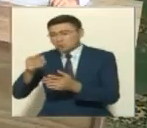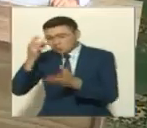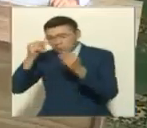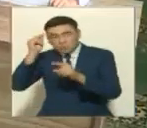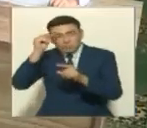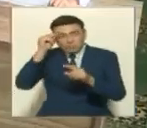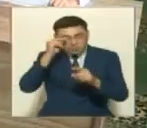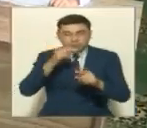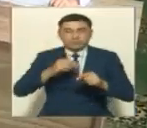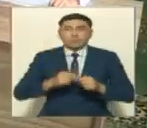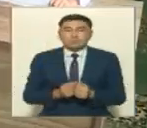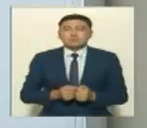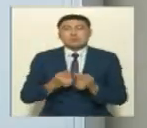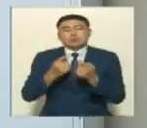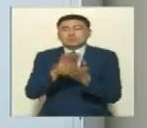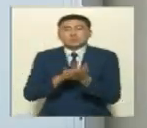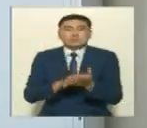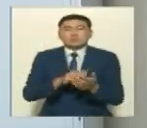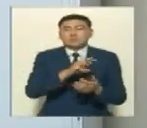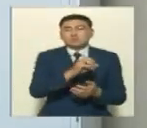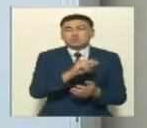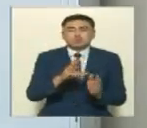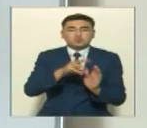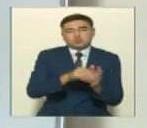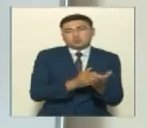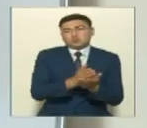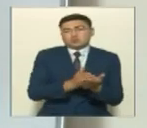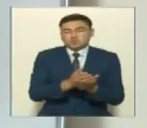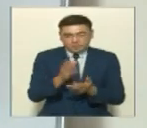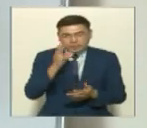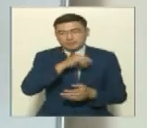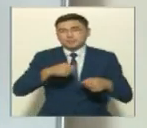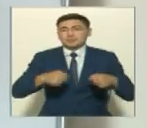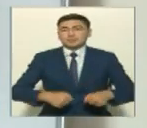қызмет етуіне мүмкіндік бар. Сағира Өтепқызы, Мөлдір Батырбай, Ролан Каримбаев, Дидар.